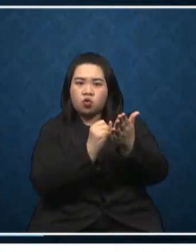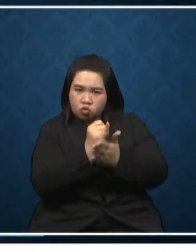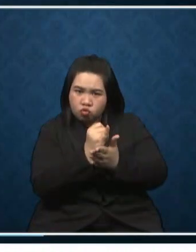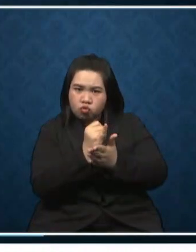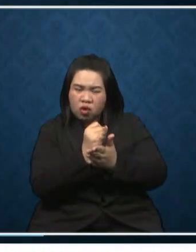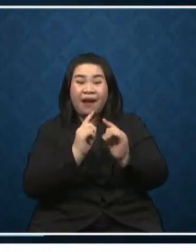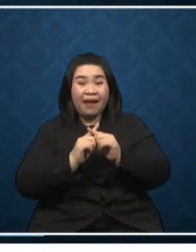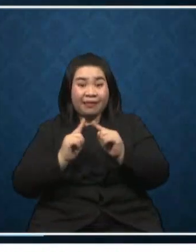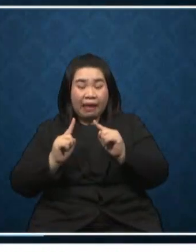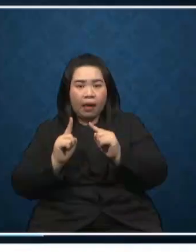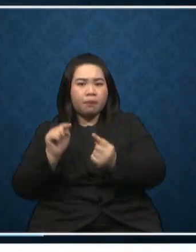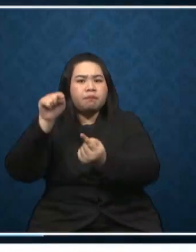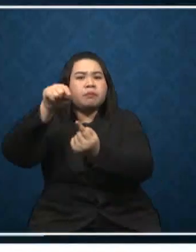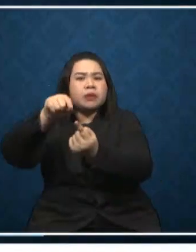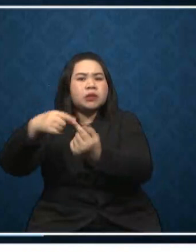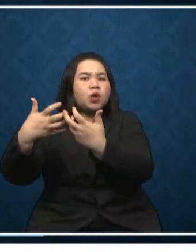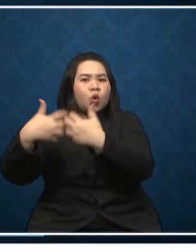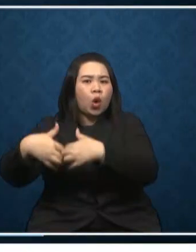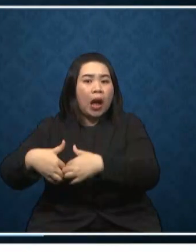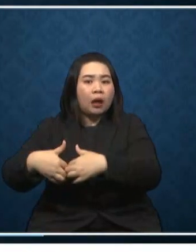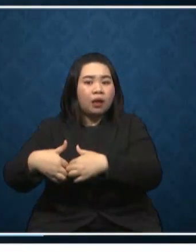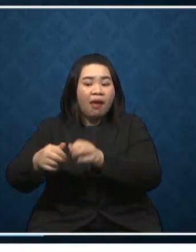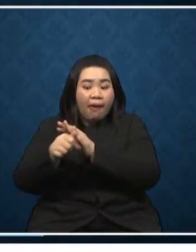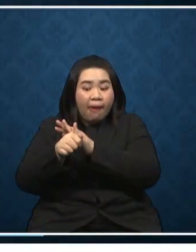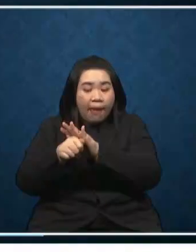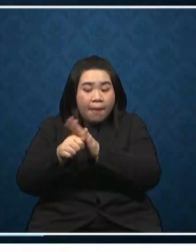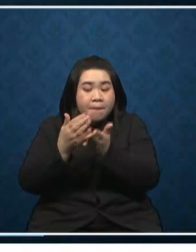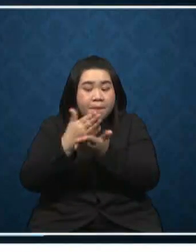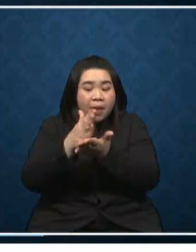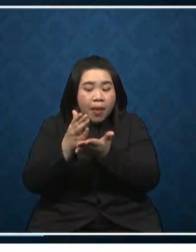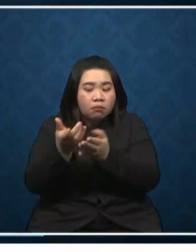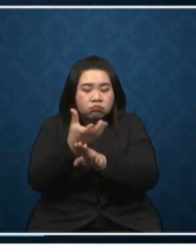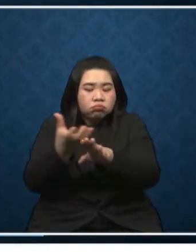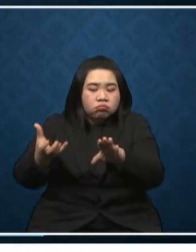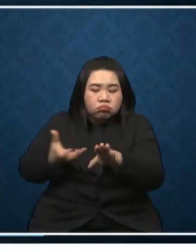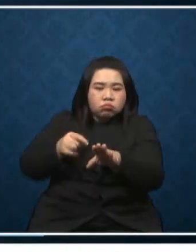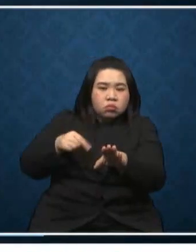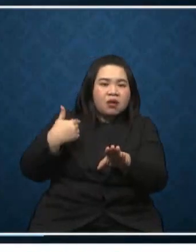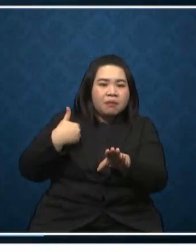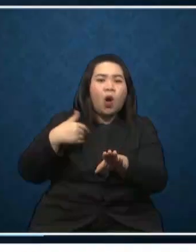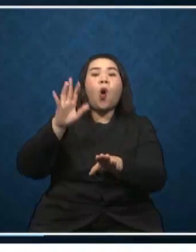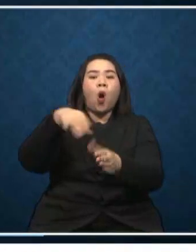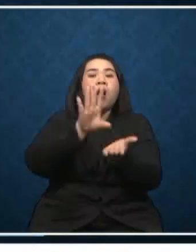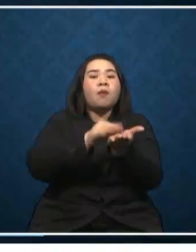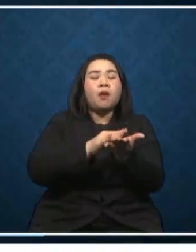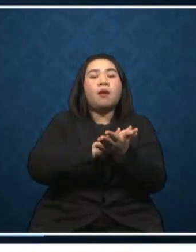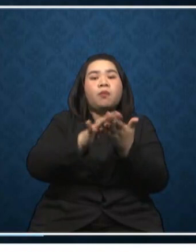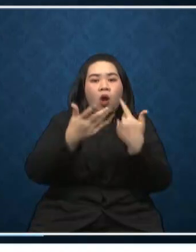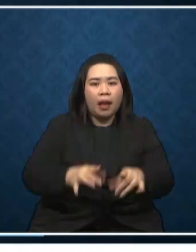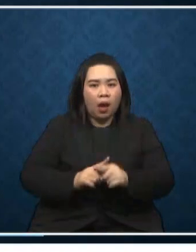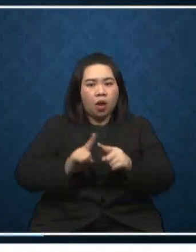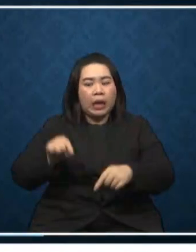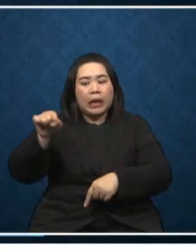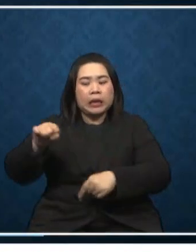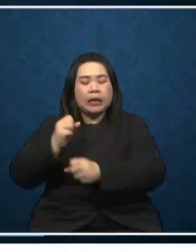มจากกากแต่เวลาไปถึงโงงานฉาต่ำแล้วก็เอาไปถายใ่รถอกครนหนึ่ซึอยู่หโรงงานบนทึกวรบแล้วเพอกำจัด Grandmaona